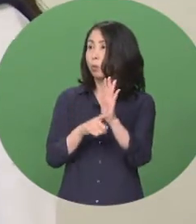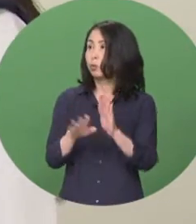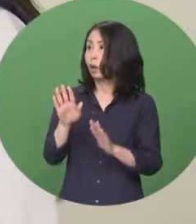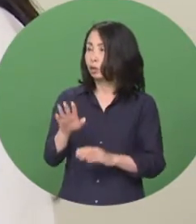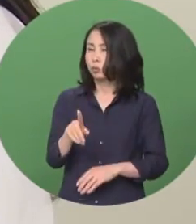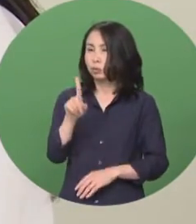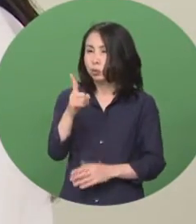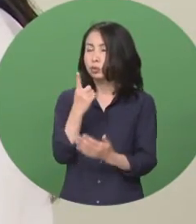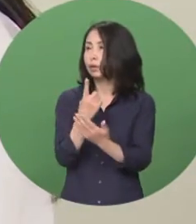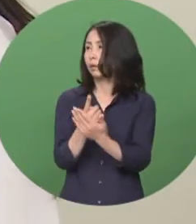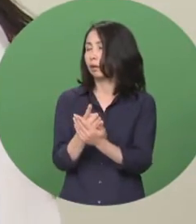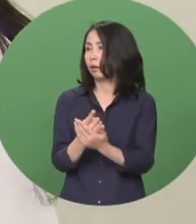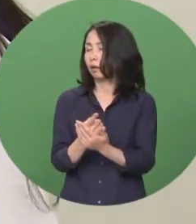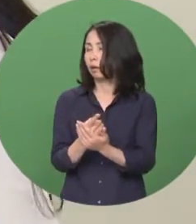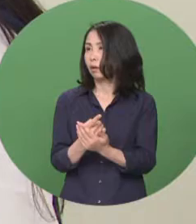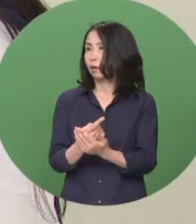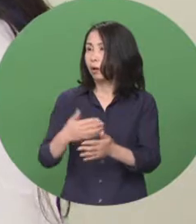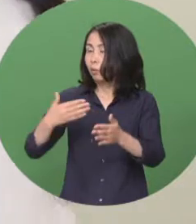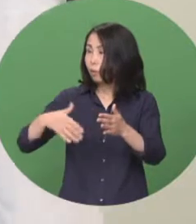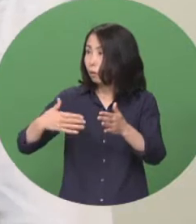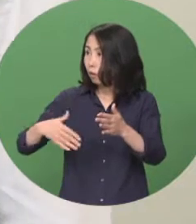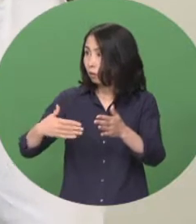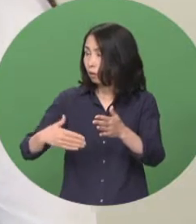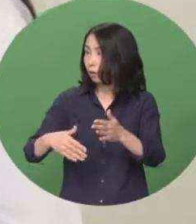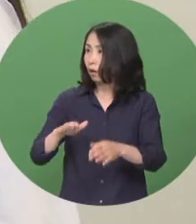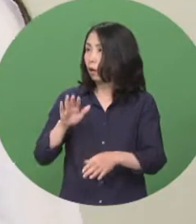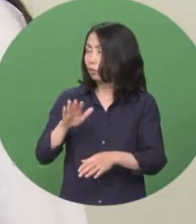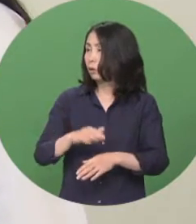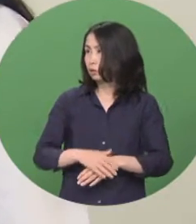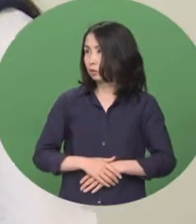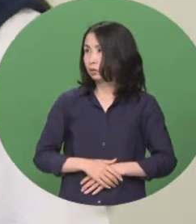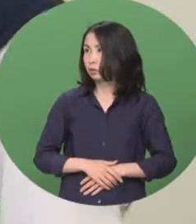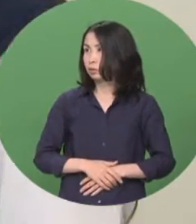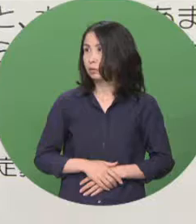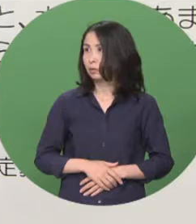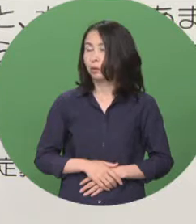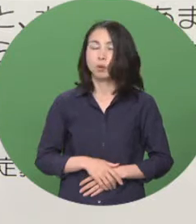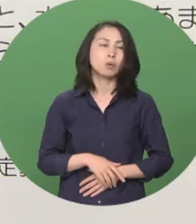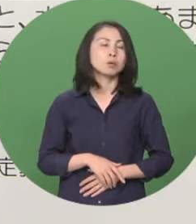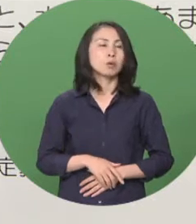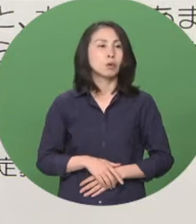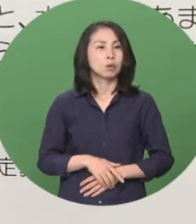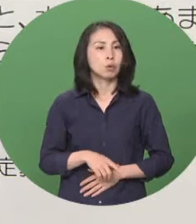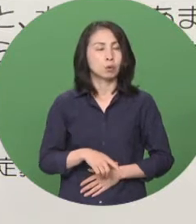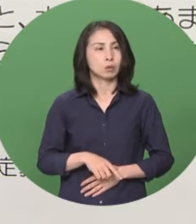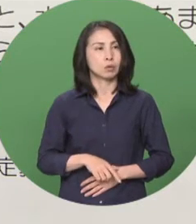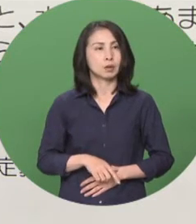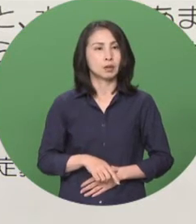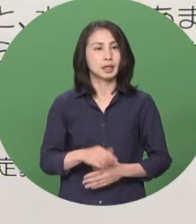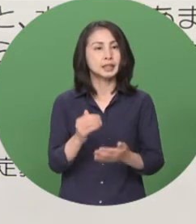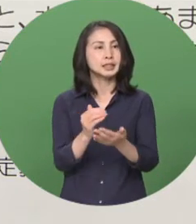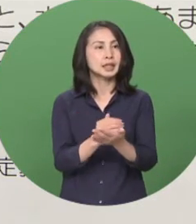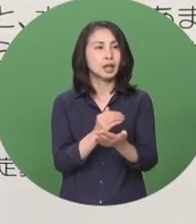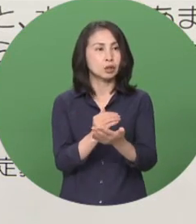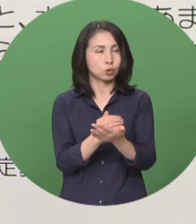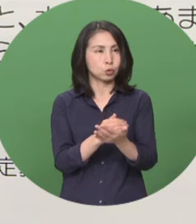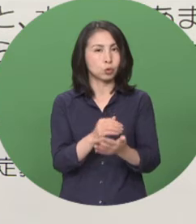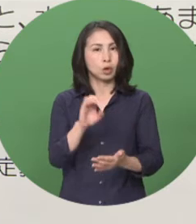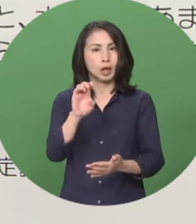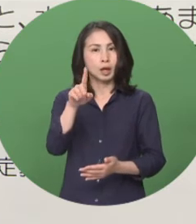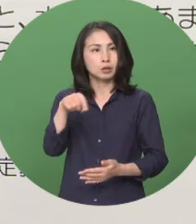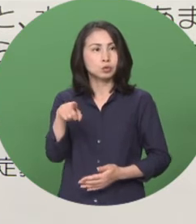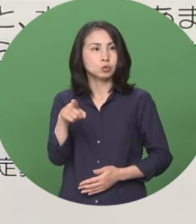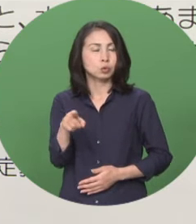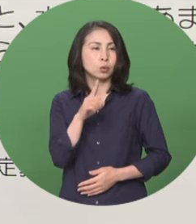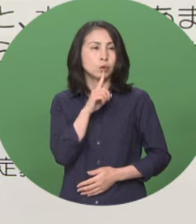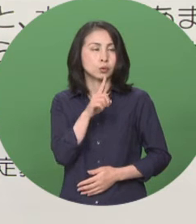はい、つだけ、はい、これ項目クリアしてないのがあるんですか？ あ、そうですね、残留塩素、塩素なんですけれ